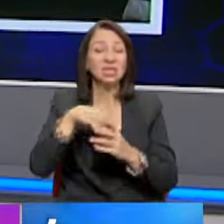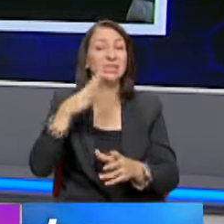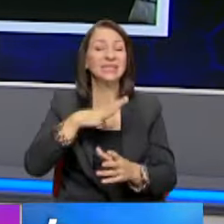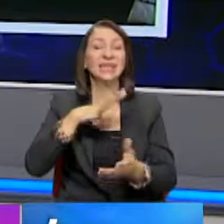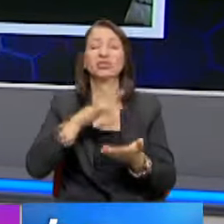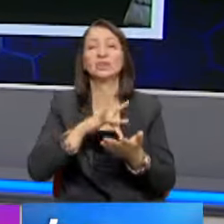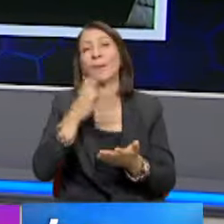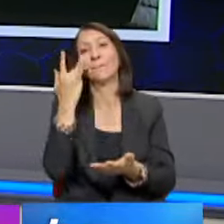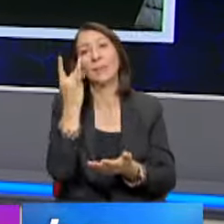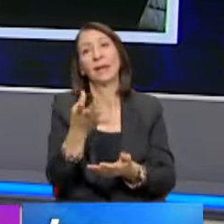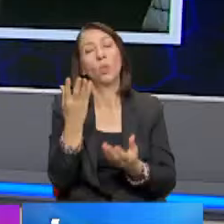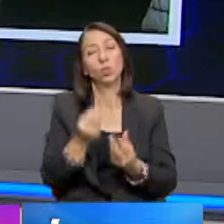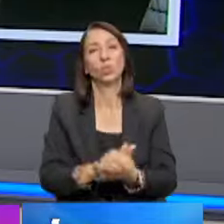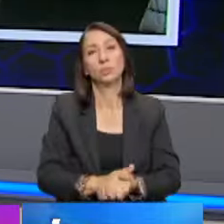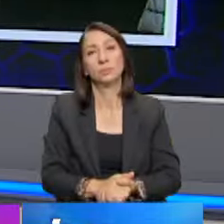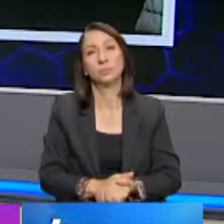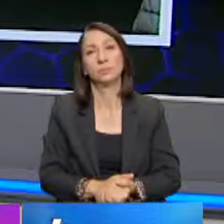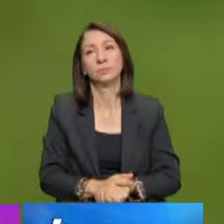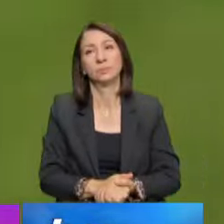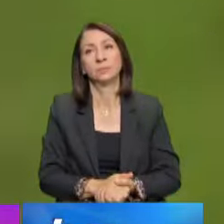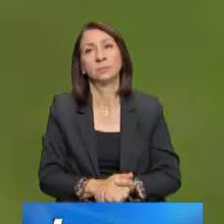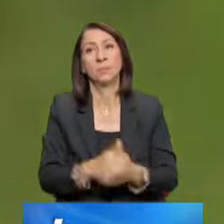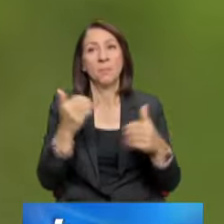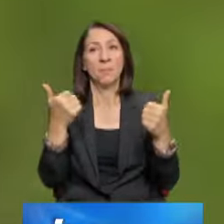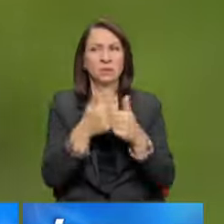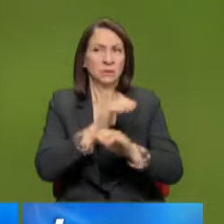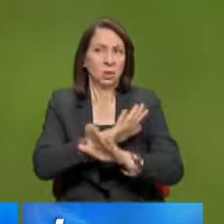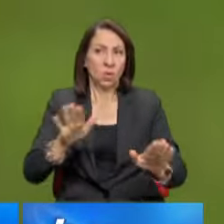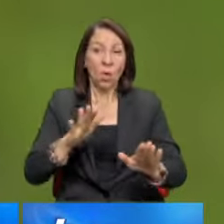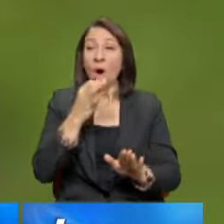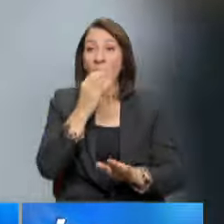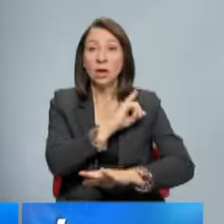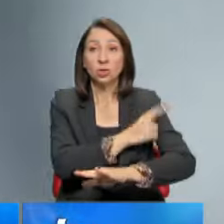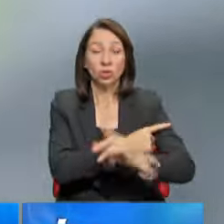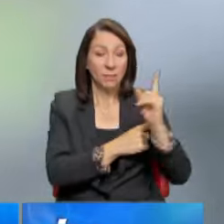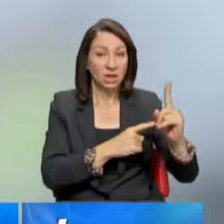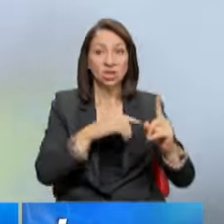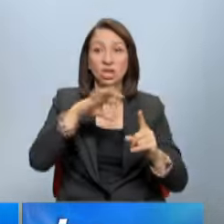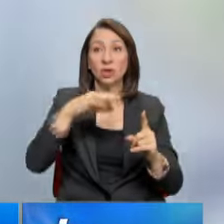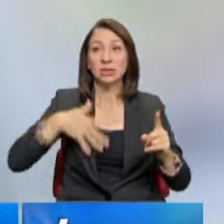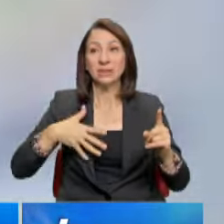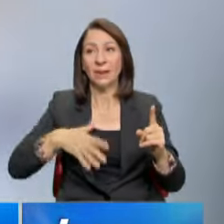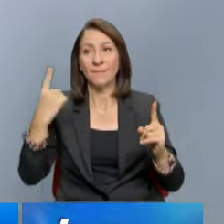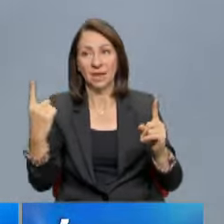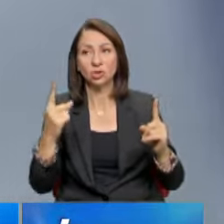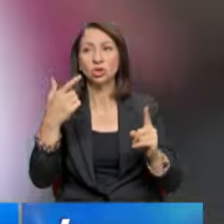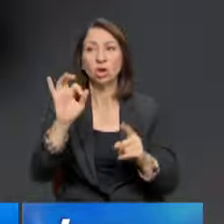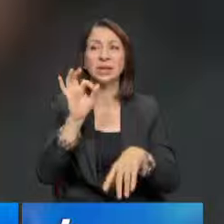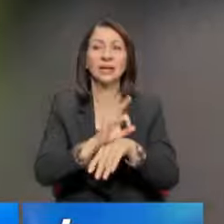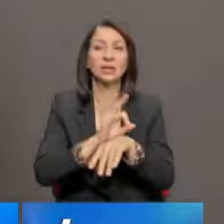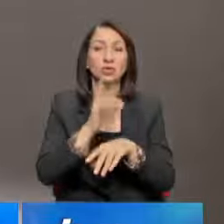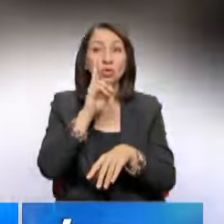istenen ceza belli oldu. Maç bitiyor. Ankara Gücü 1, Çaykur Rizespor 1, 90 dakikanın